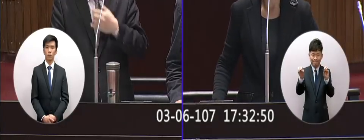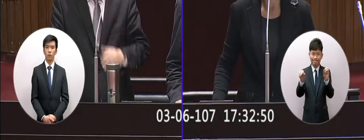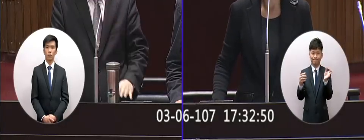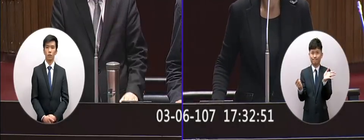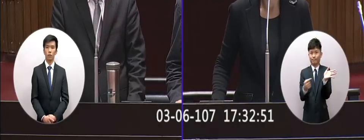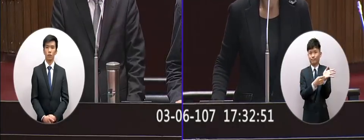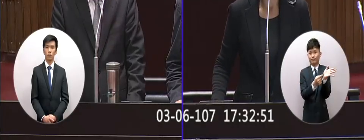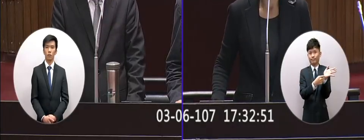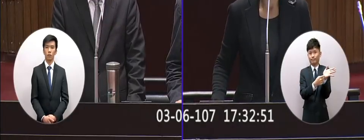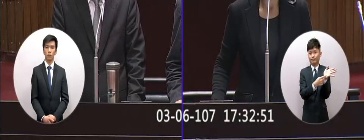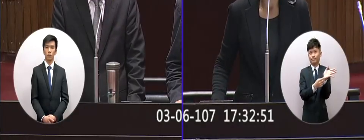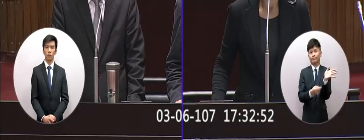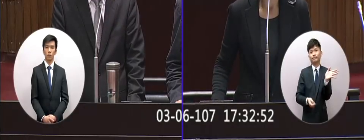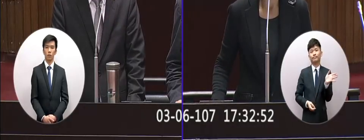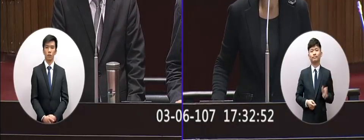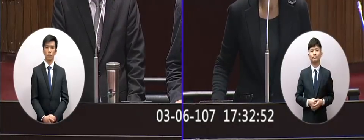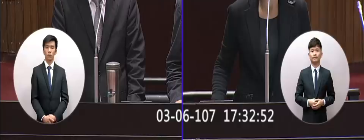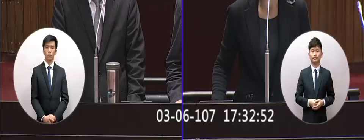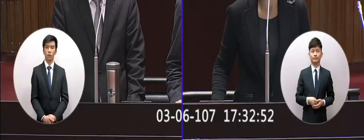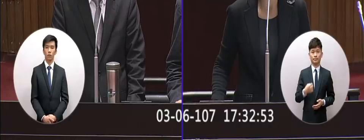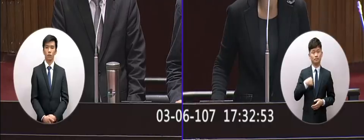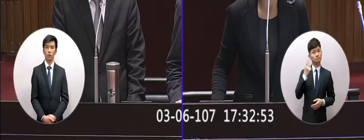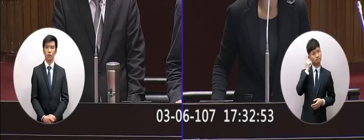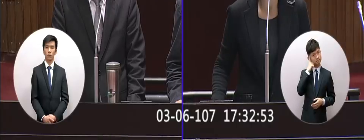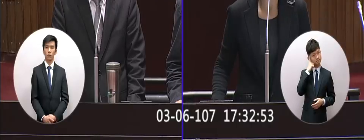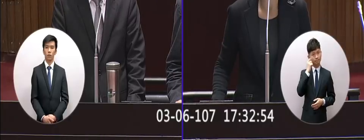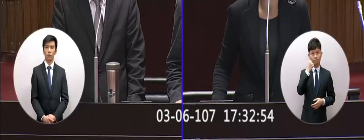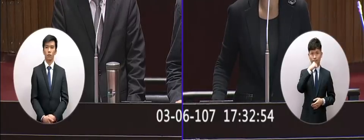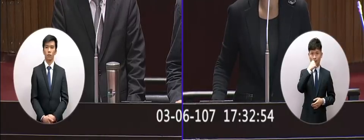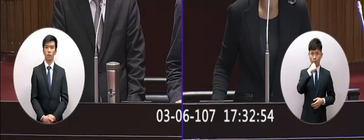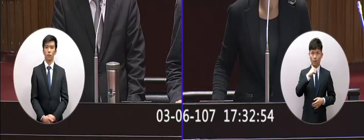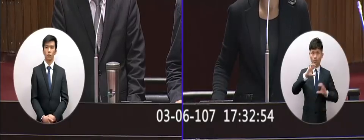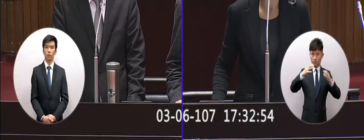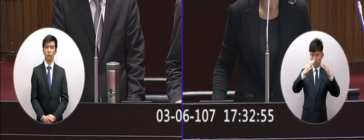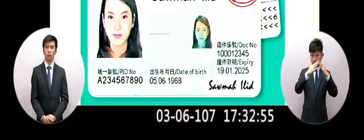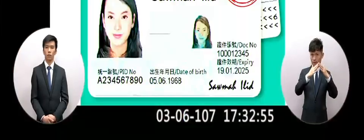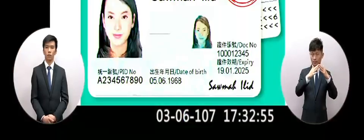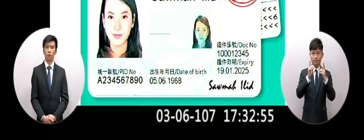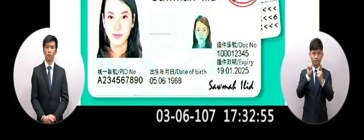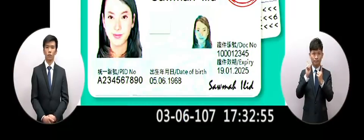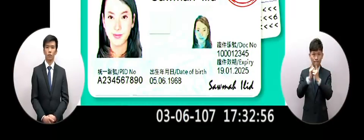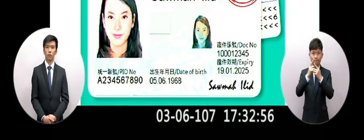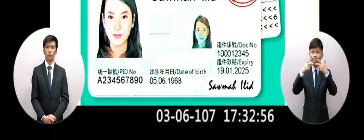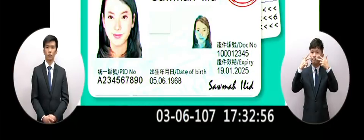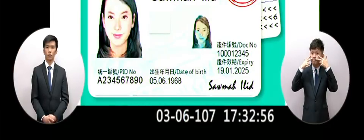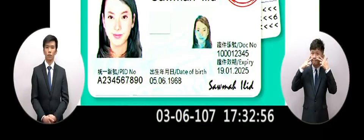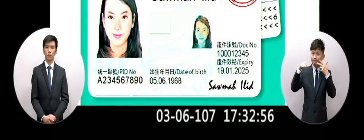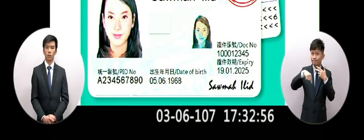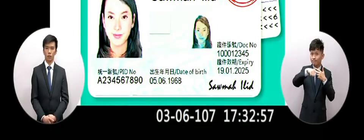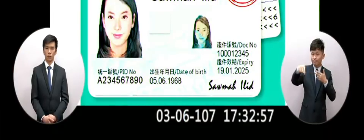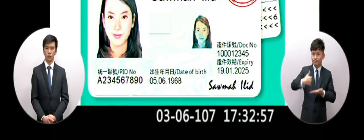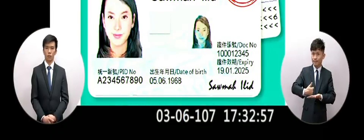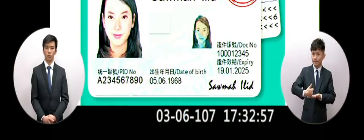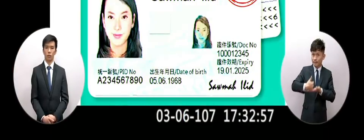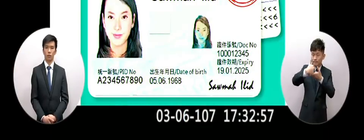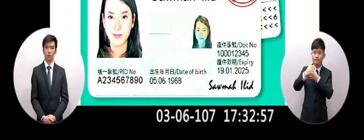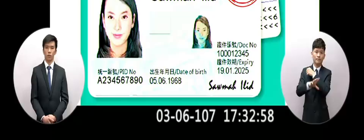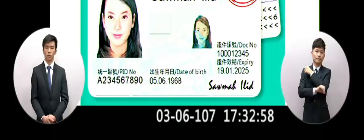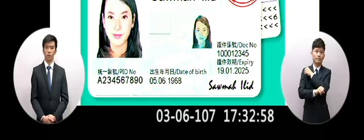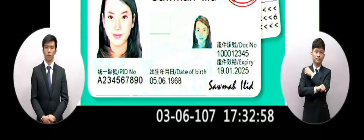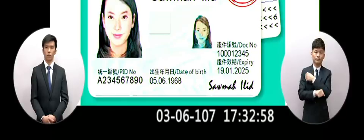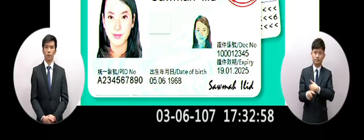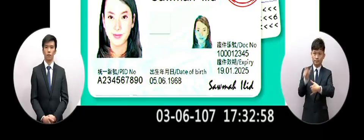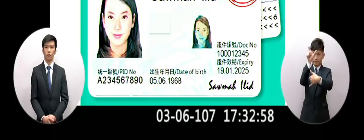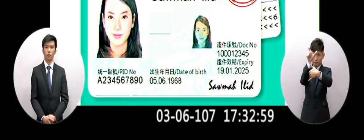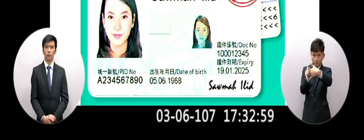证。本席认为这是台湾作为一个国家对原住民很基本的尊重，是对一个